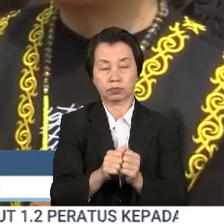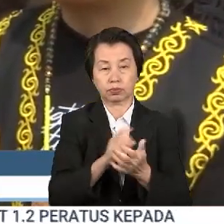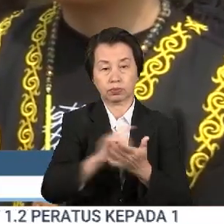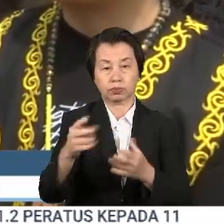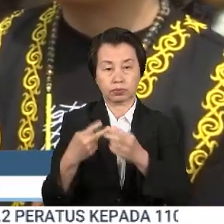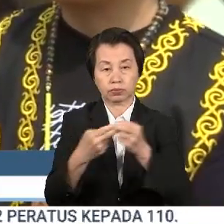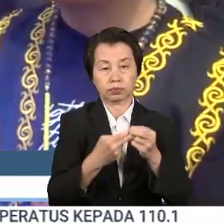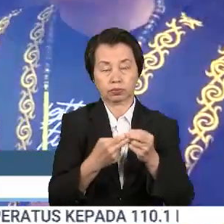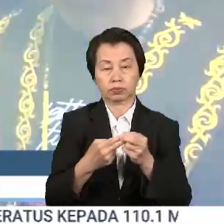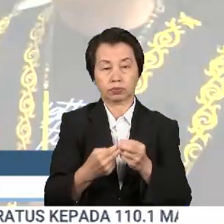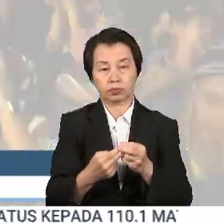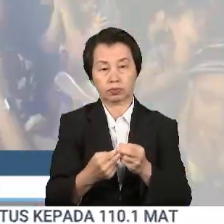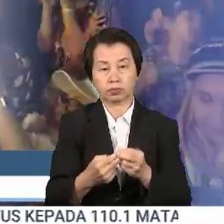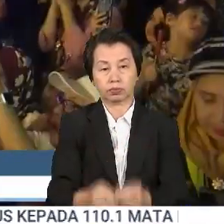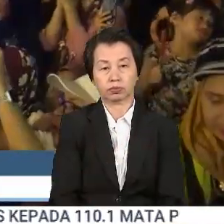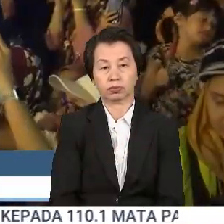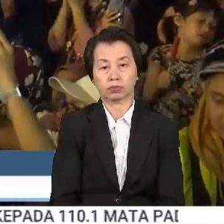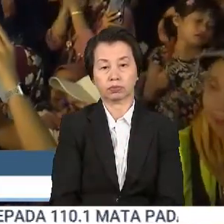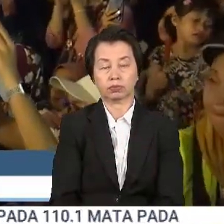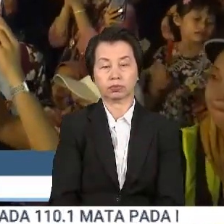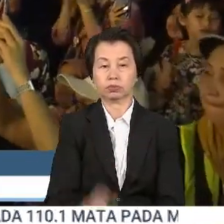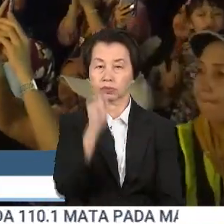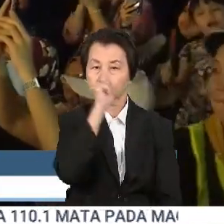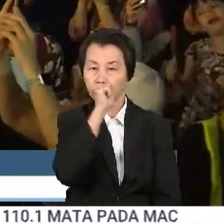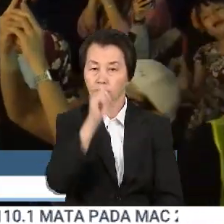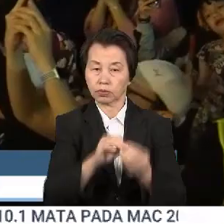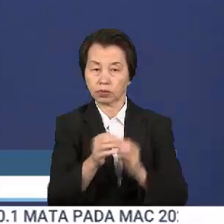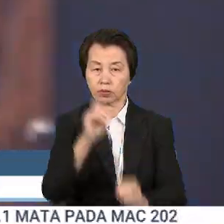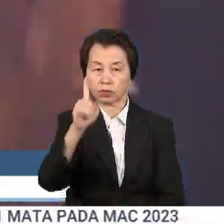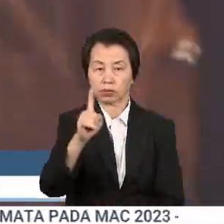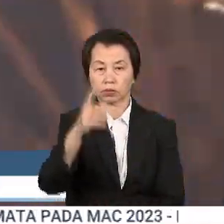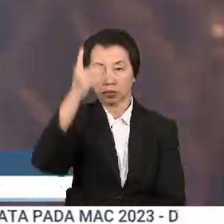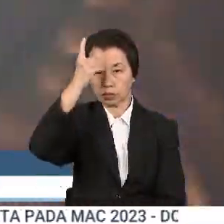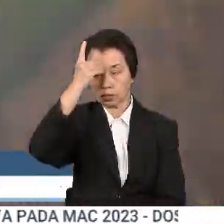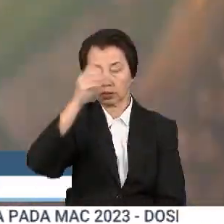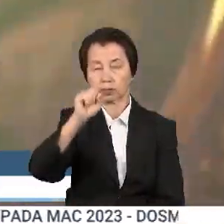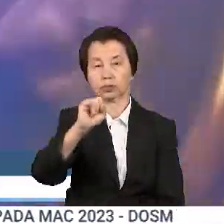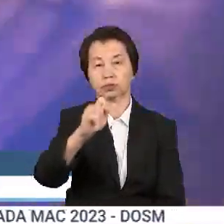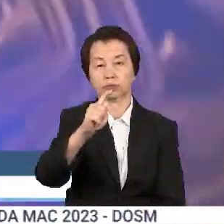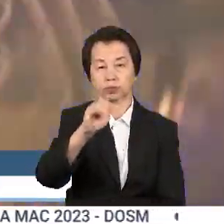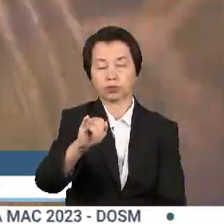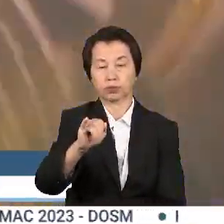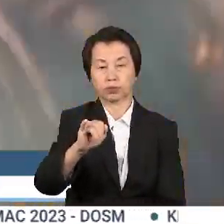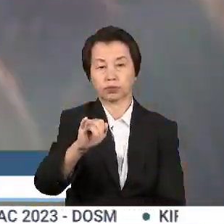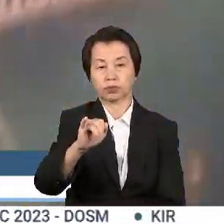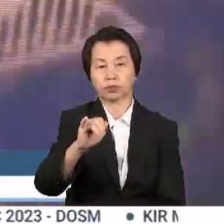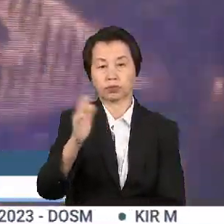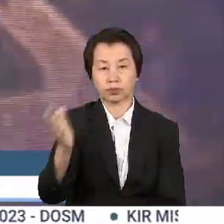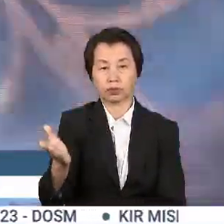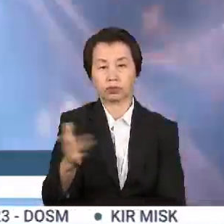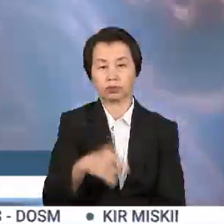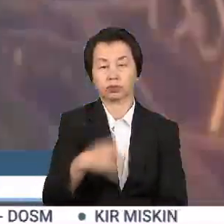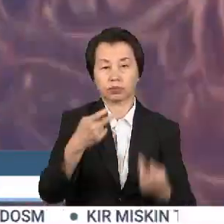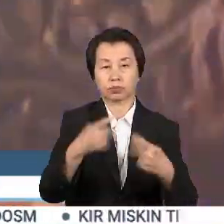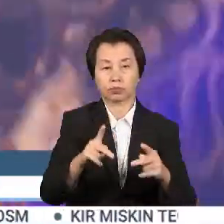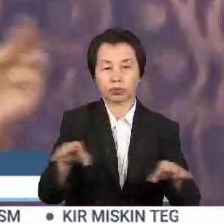yang diwarawalkan oleh PMX. Penyanyi nombor satu Malaysia Datuk Seri Siti Nurhaliza Tarudin yang